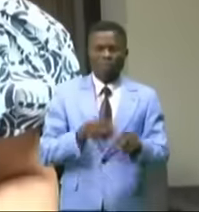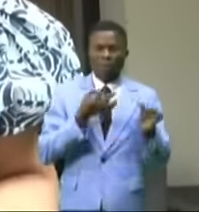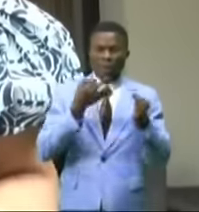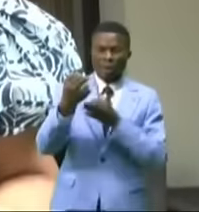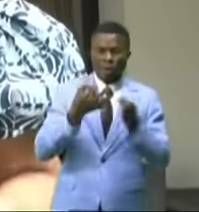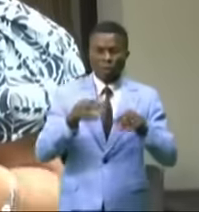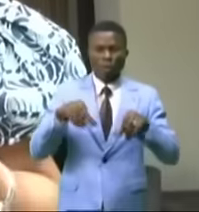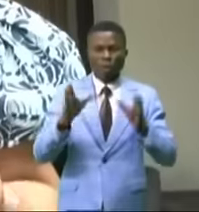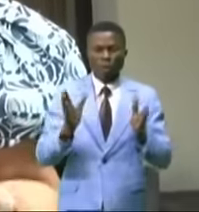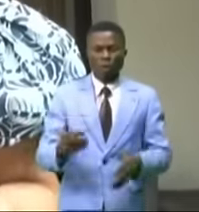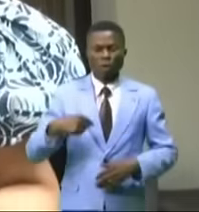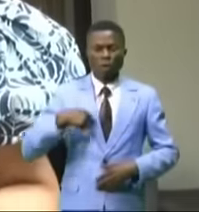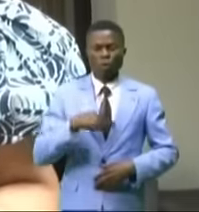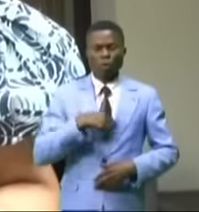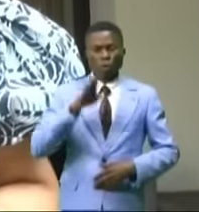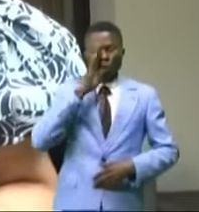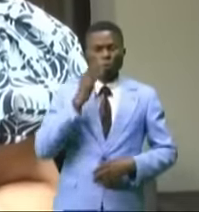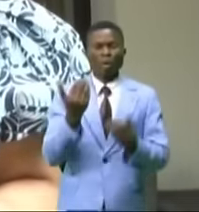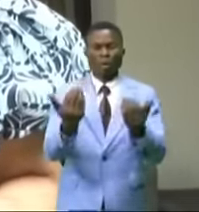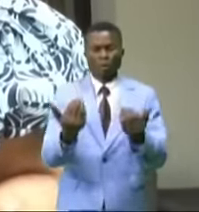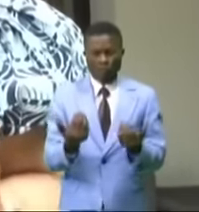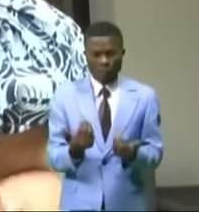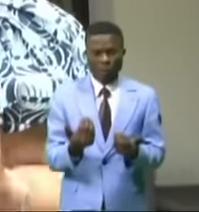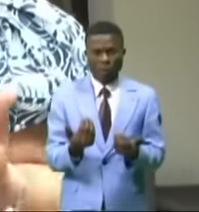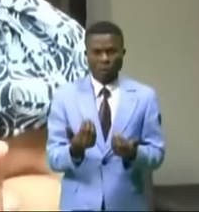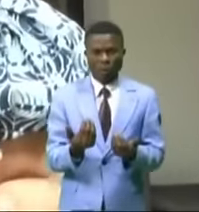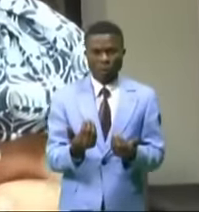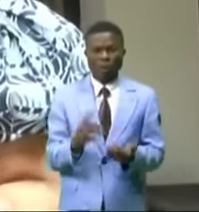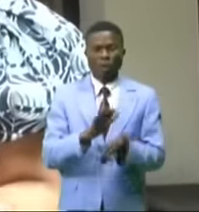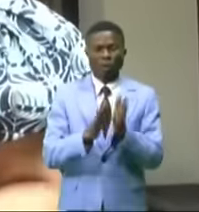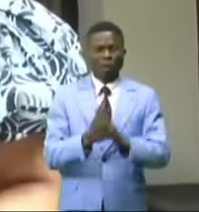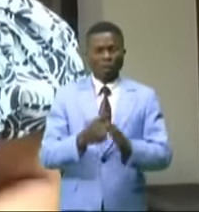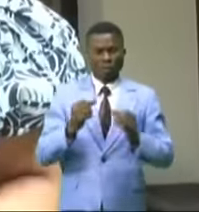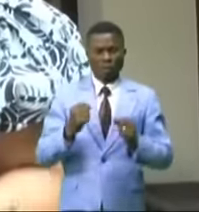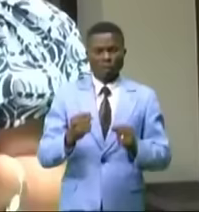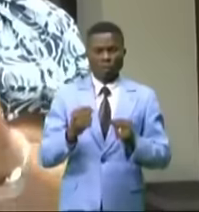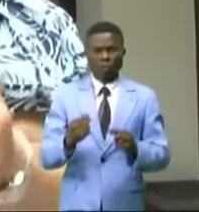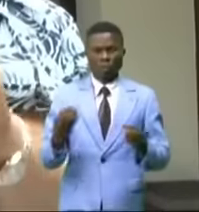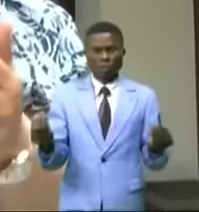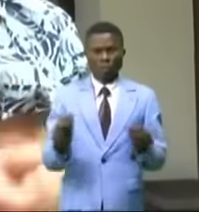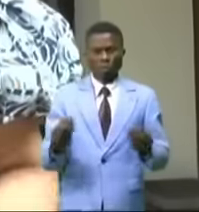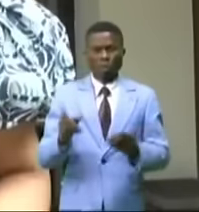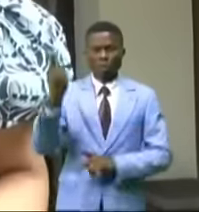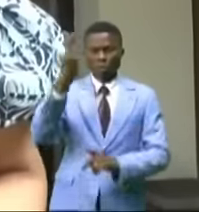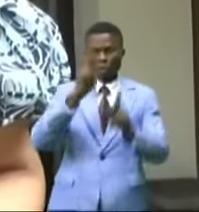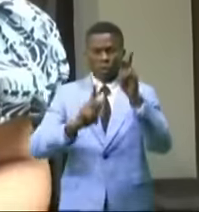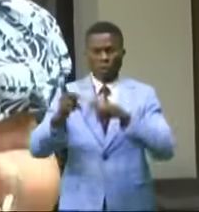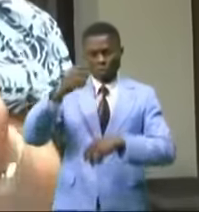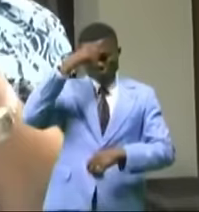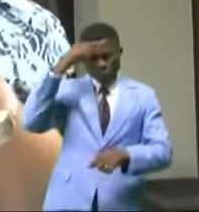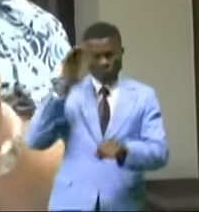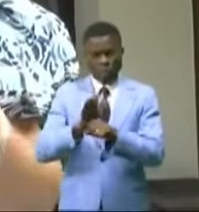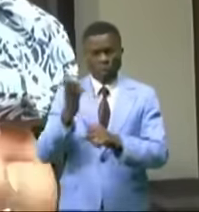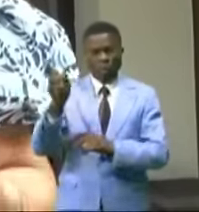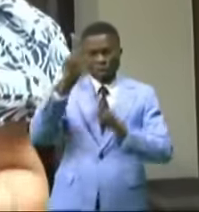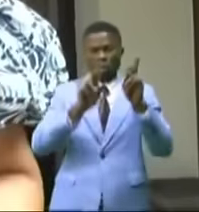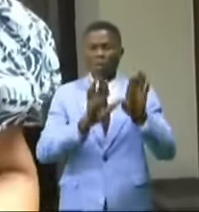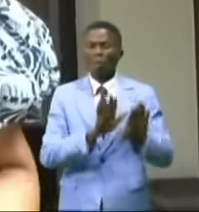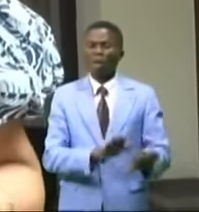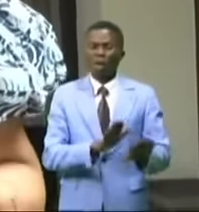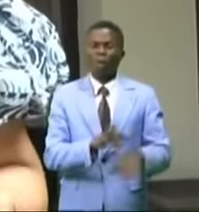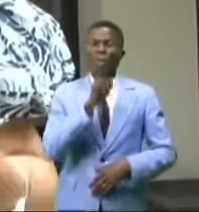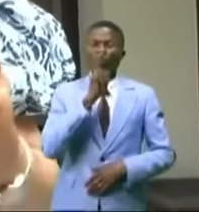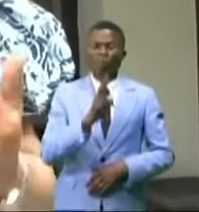que nous voulons que ça soit plus fort, parce que le peuple est en train de souffrir et le peuple attend vraiment qu'il y